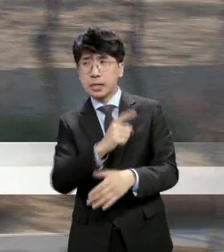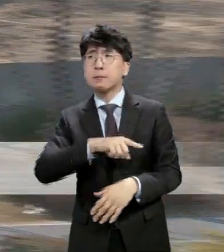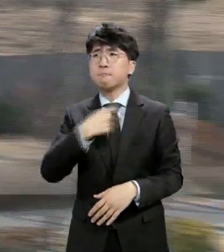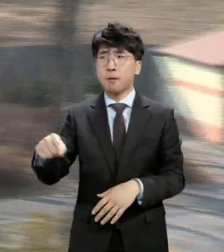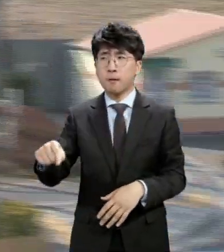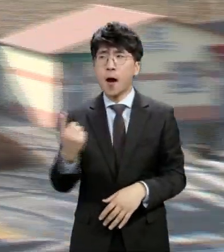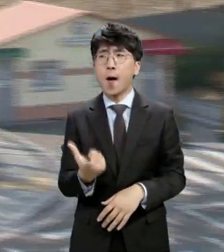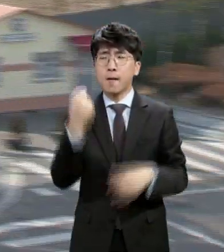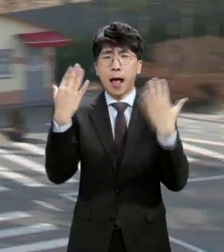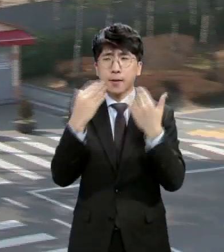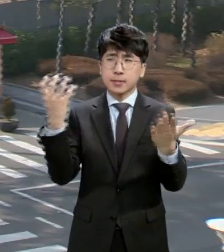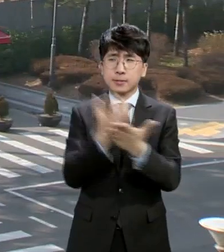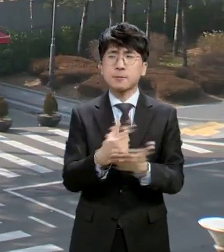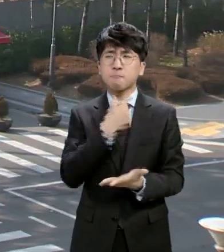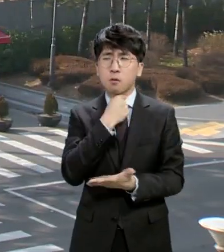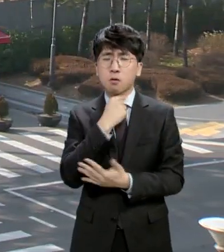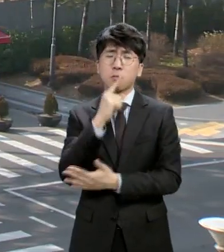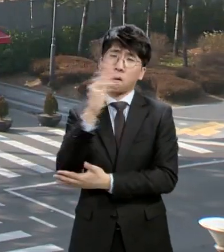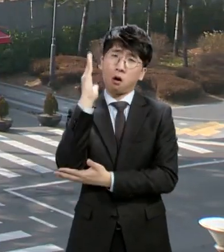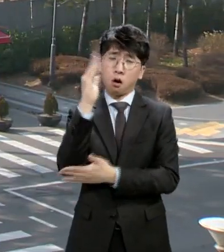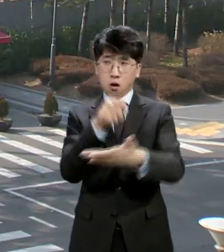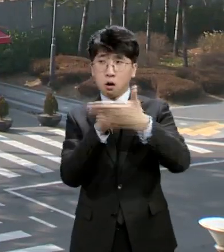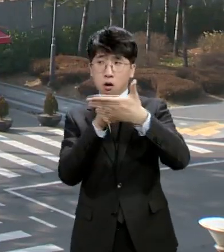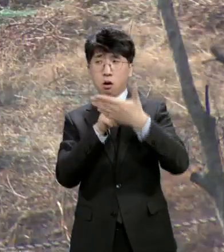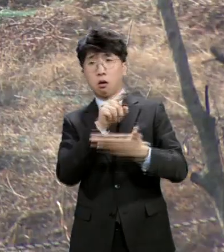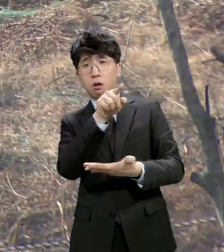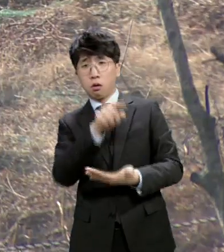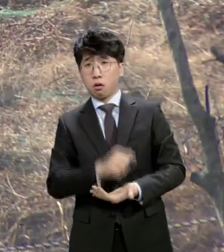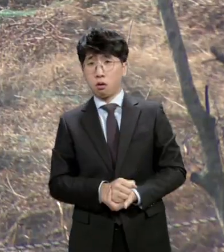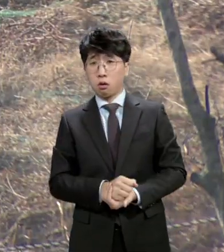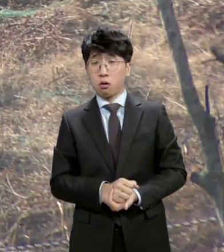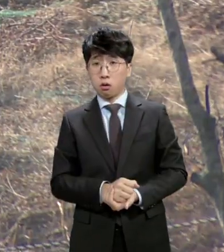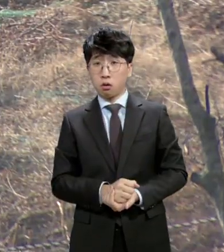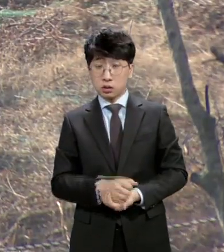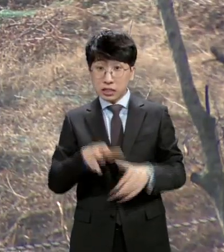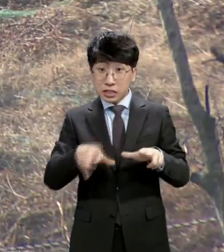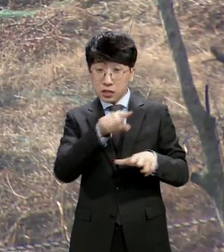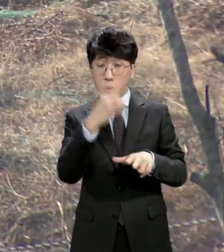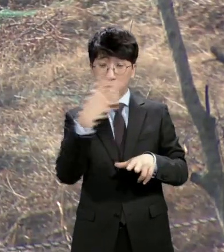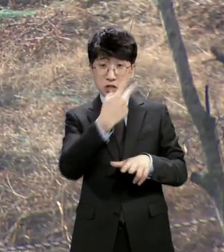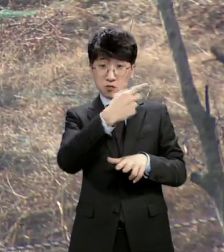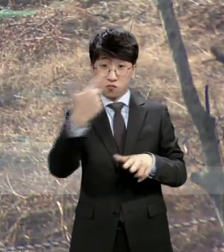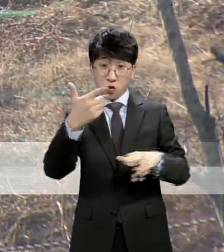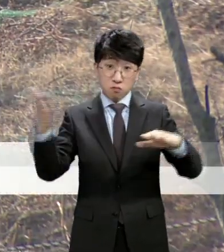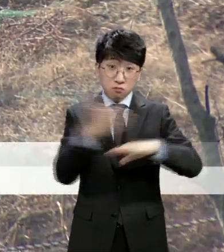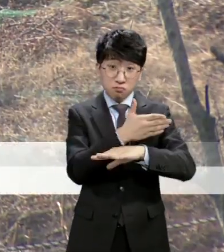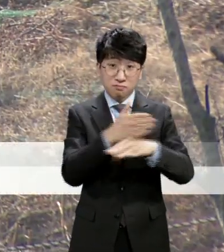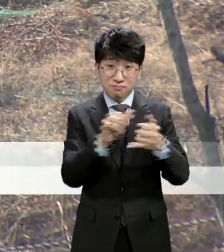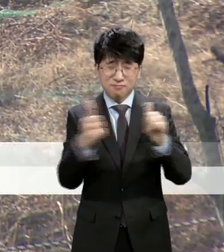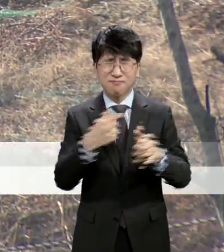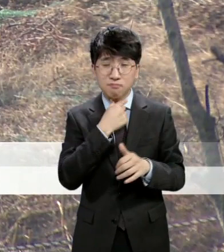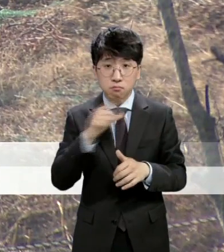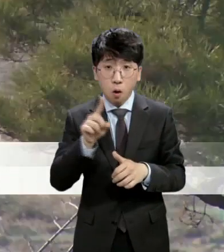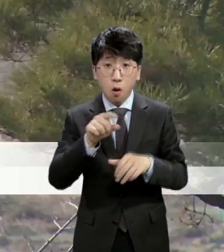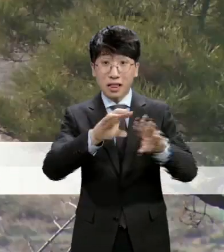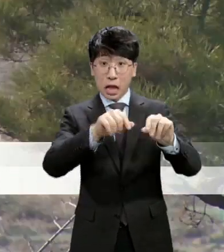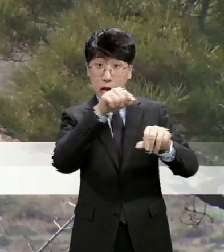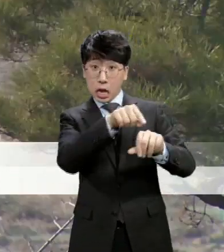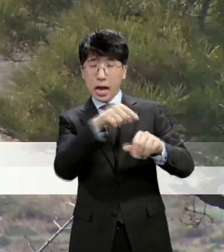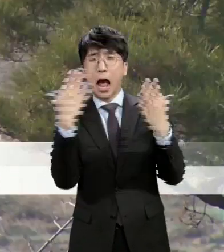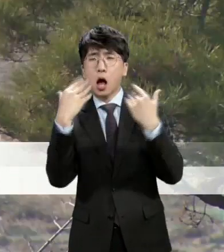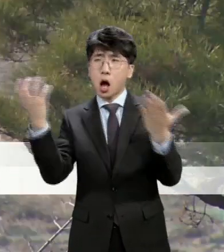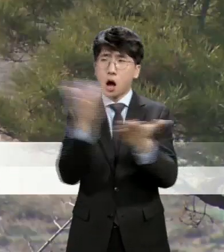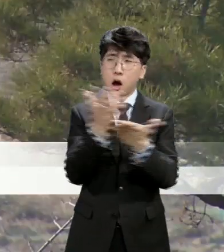전농동 학교 부지 내 명문고교 신설 유치는 지난 2006년부터 지역의 숙원 사업으로 자리 잡으며